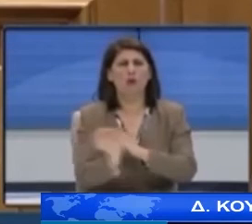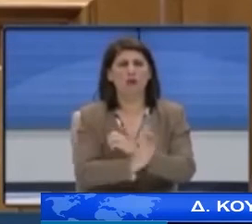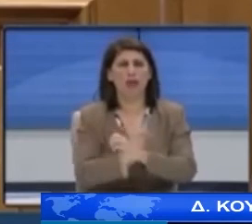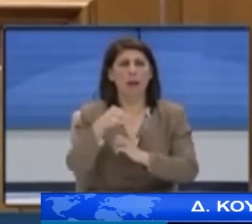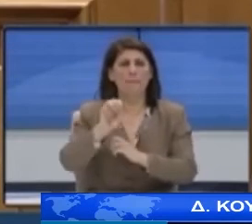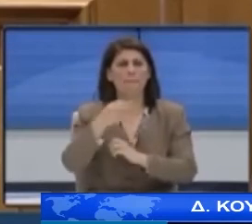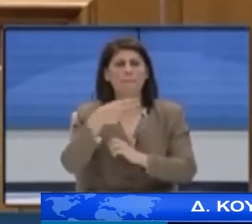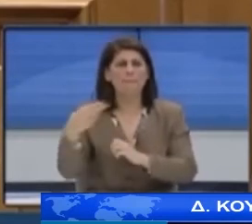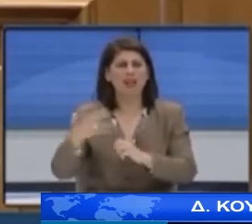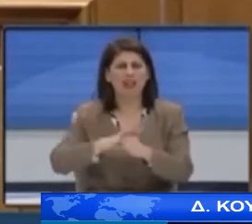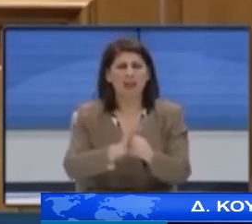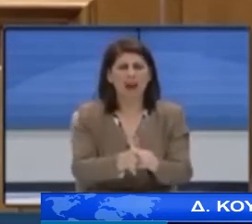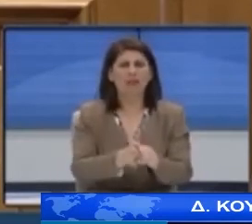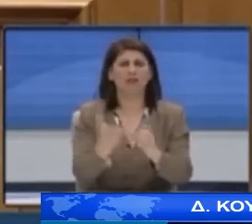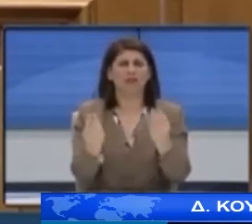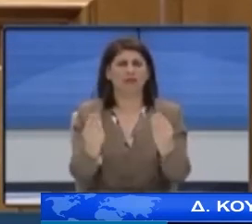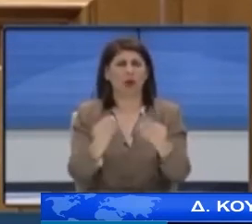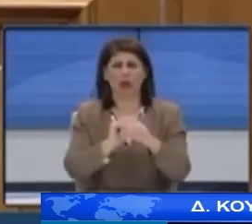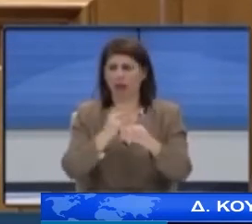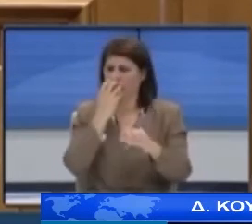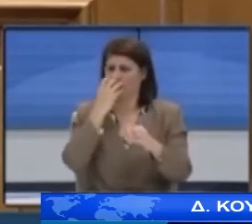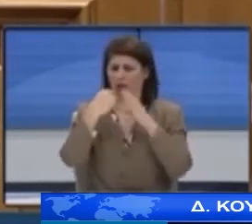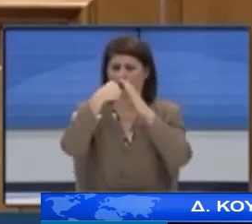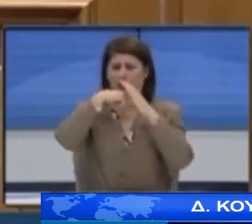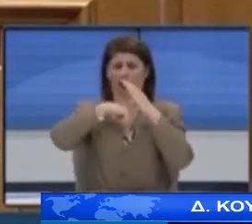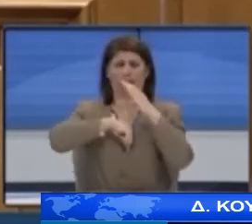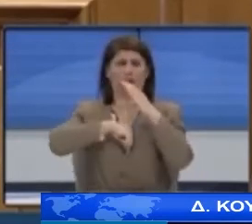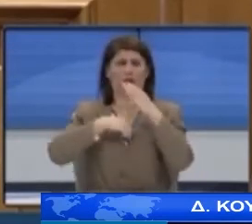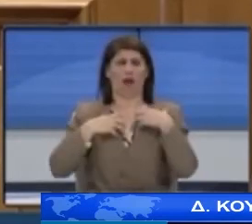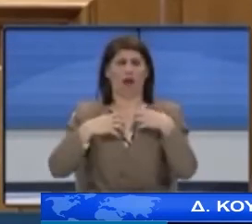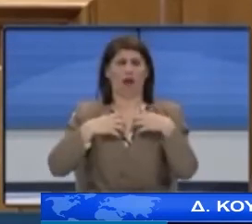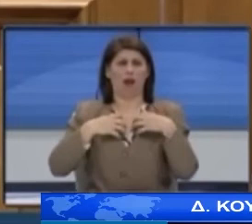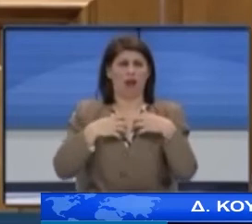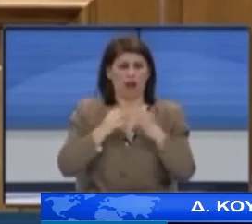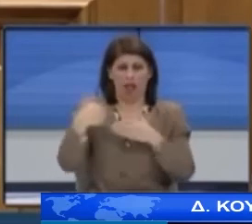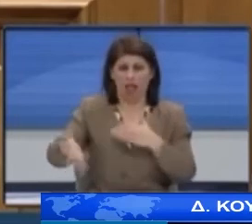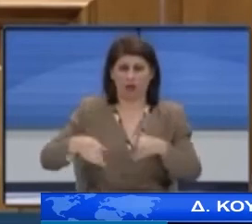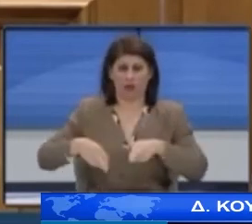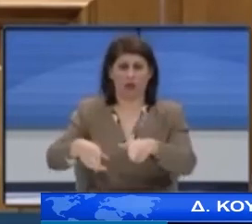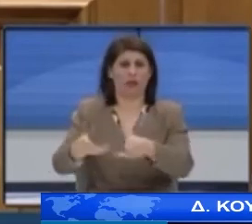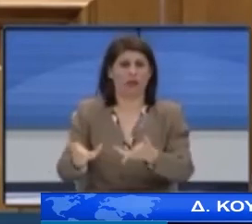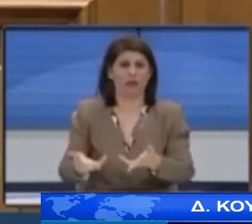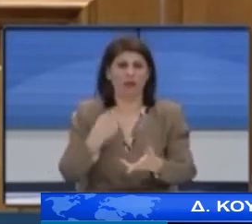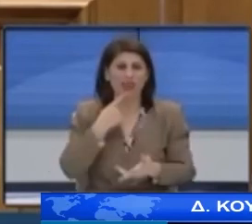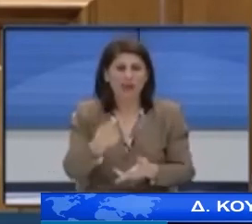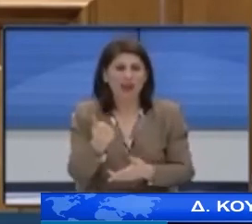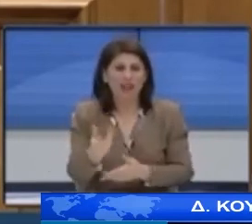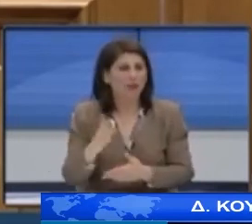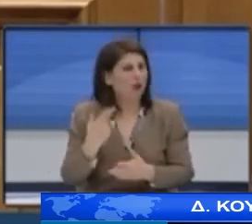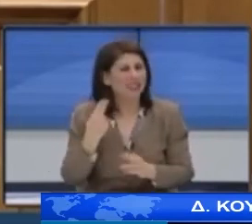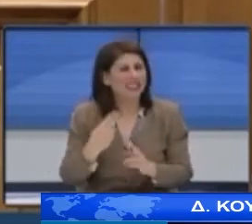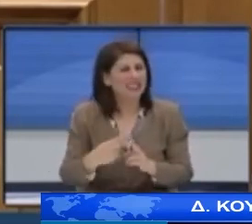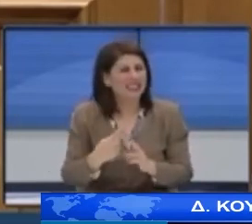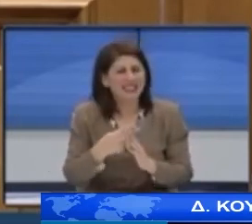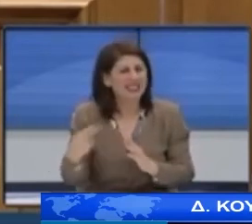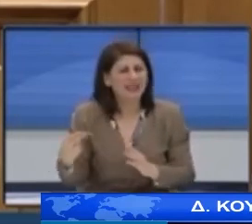γεμάτες, δεκάδες διασωληνωμένοι βρίσκονται εκτός μεθ, υπόθηκαν ήδη οι αριθμοί, με ό,τι μπορεί να σημαίνει αυτό για τη